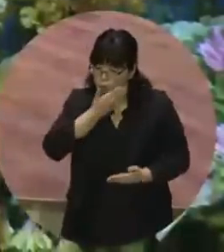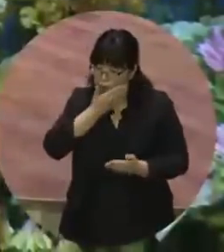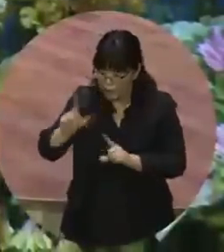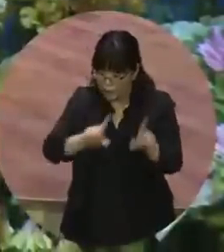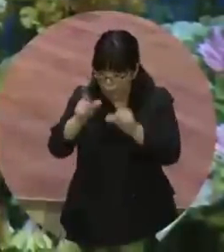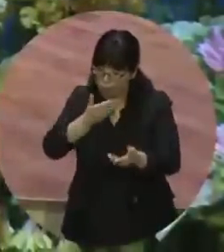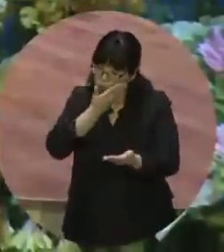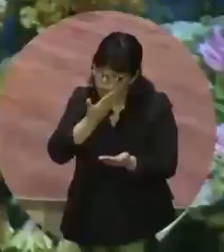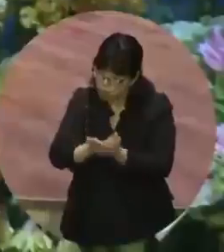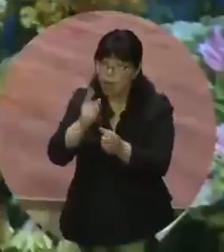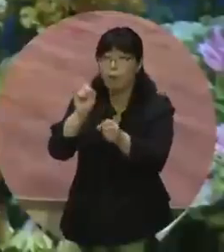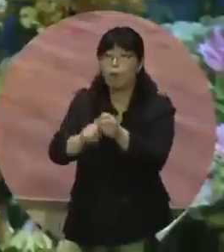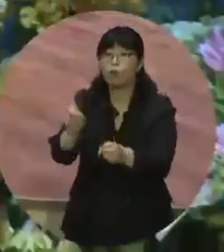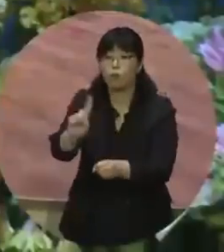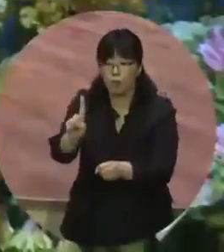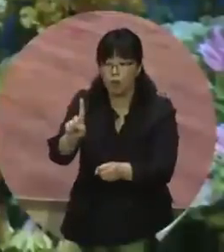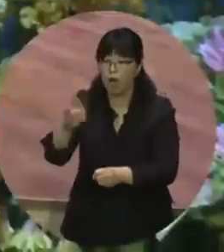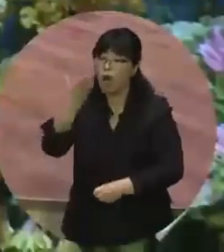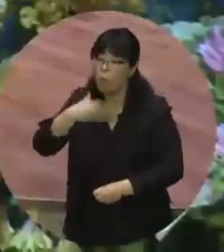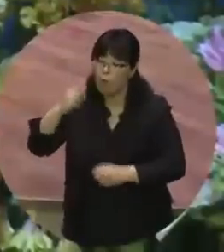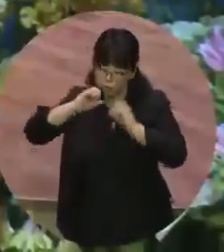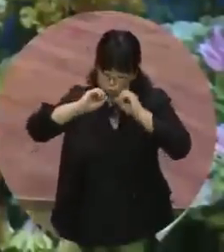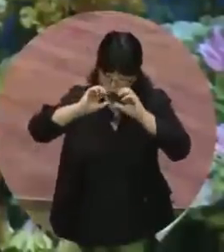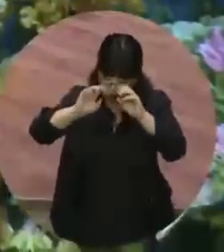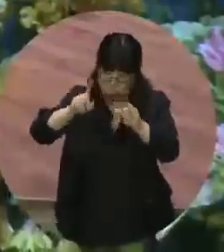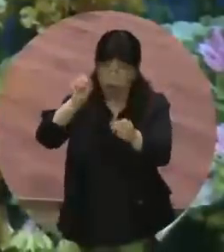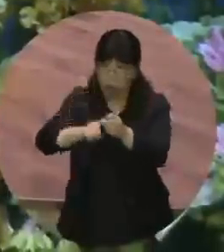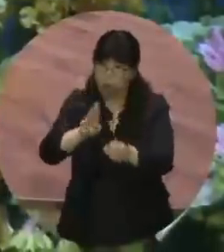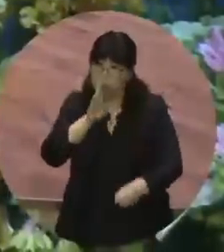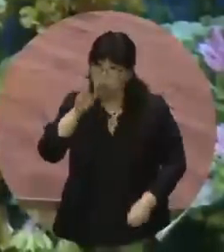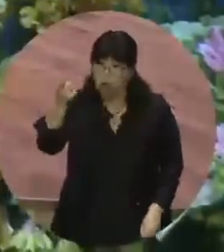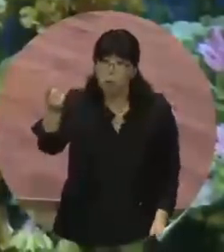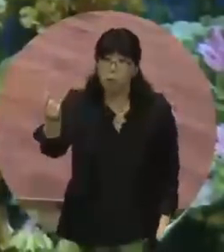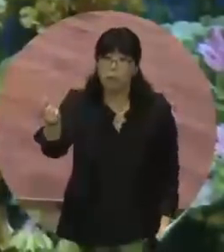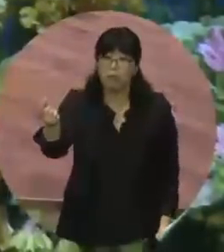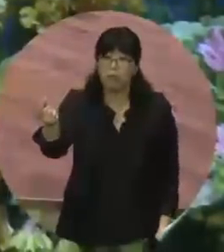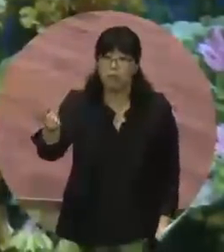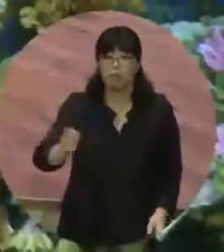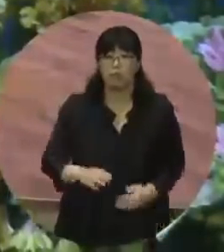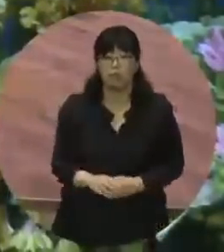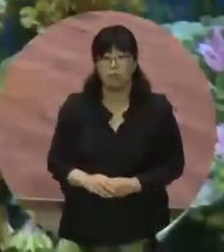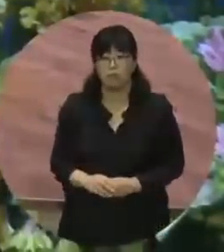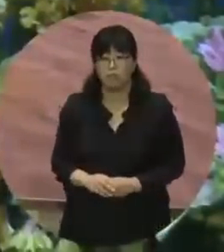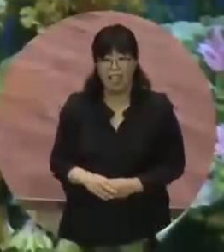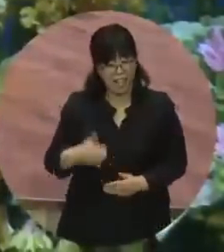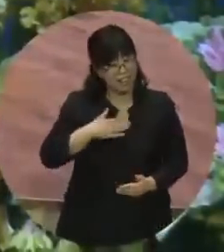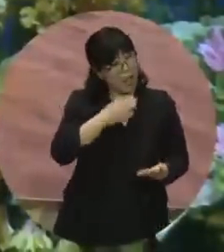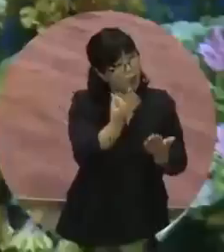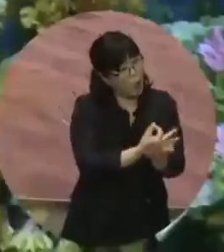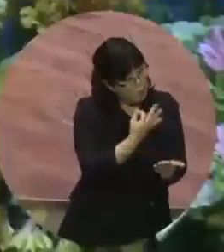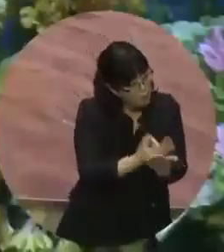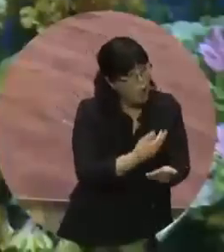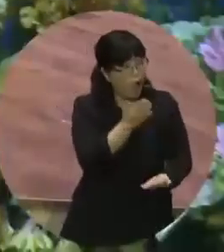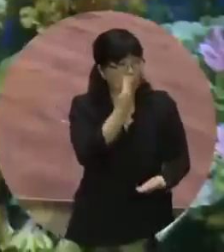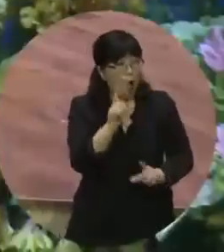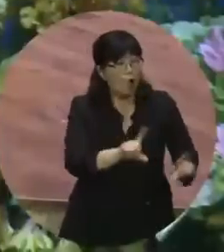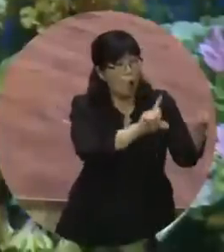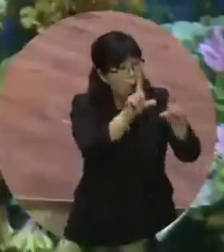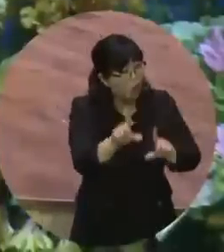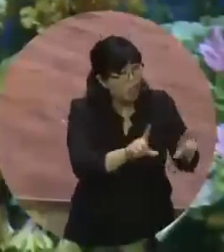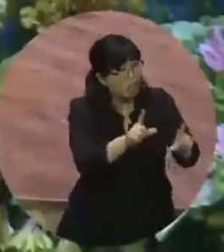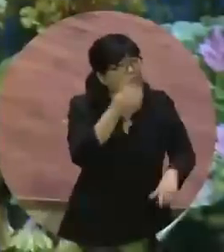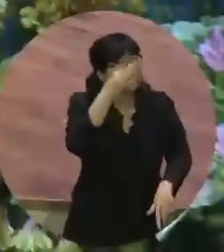본론이잖아요. 수요일날, 금요일날, 주일날 예배하는 게 우리 본론이고 나머지 다 서론이야.